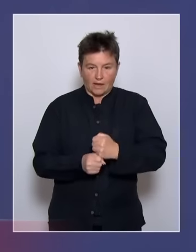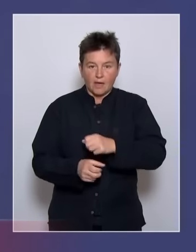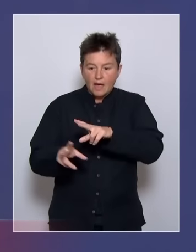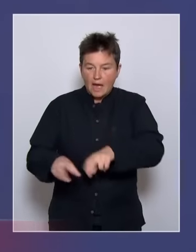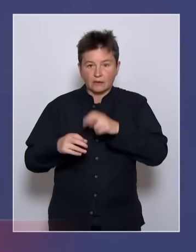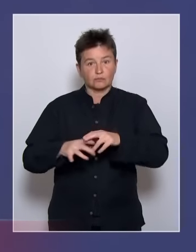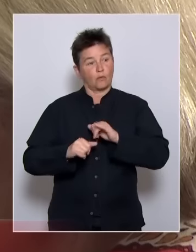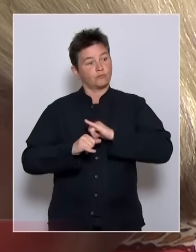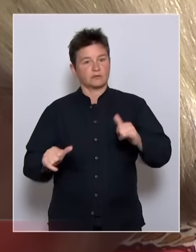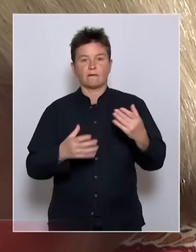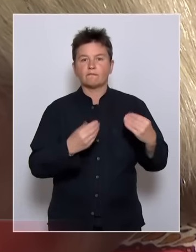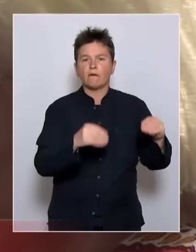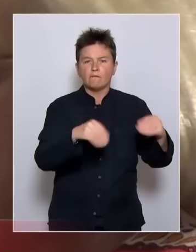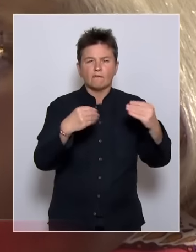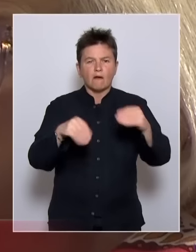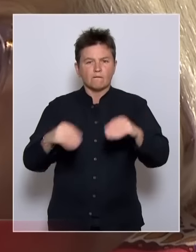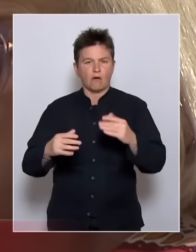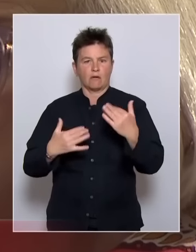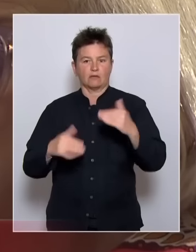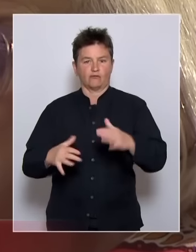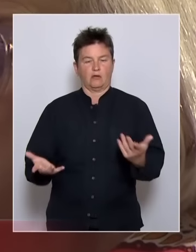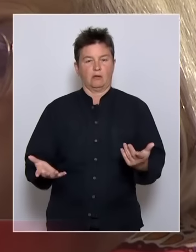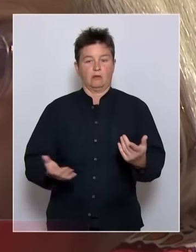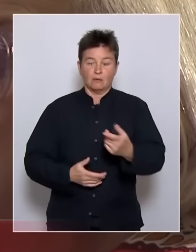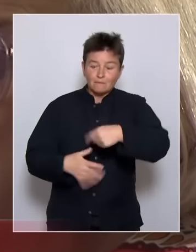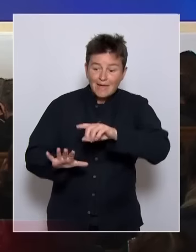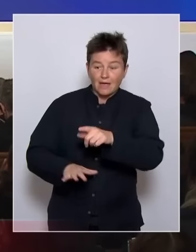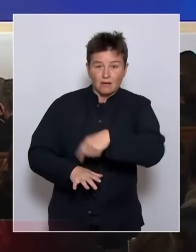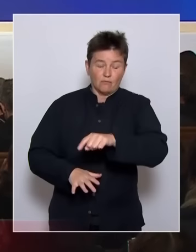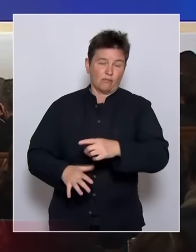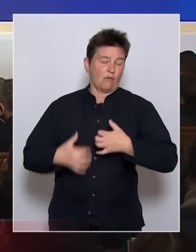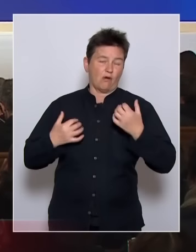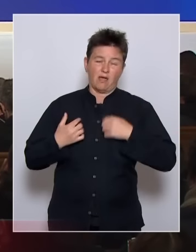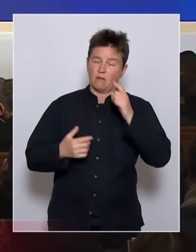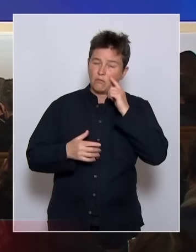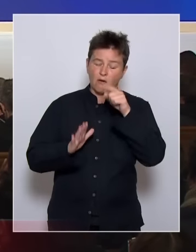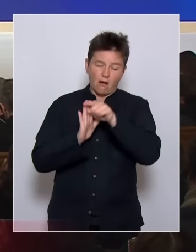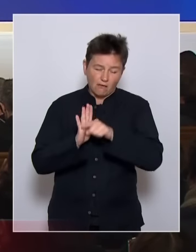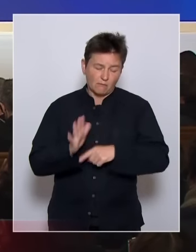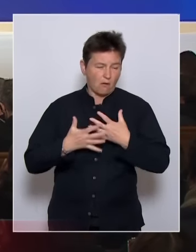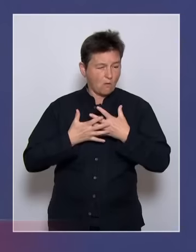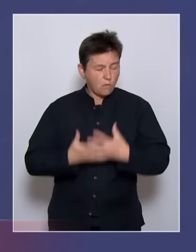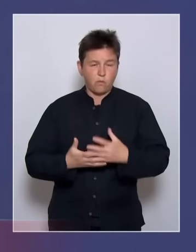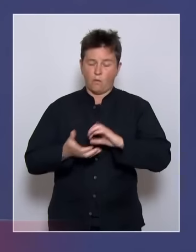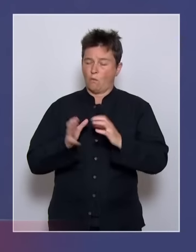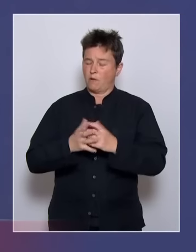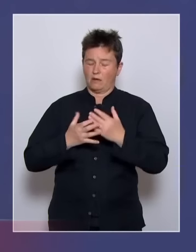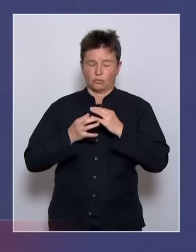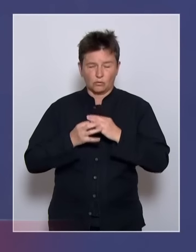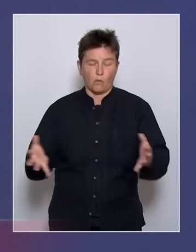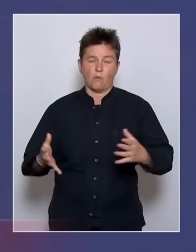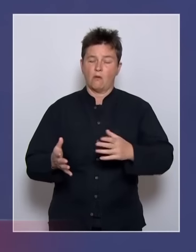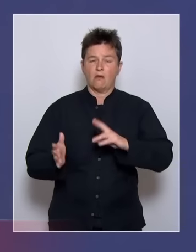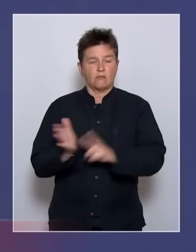est une puissance exportatrice. Être colère, c'était une colère contre la surréglementation, la complexité, les normes